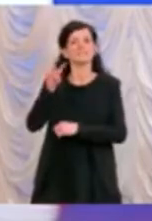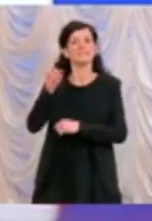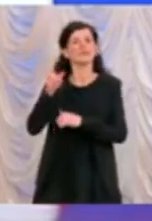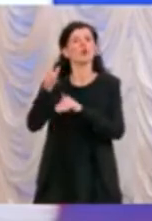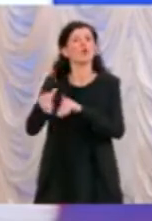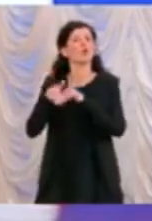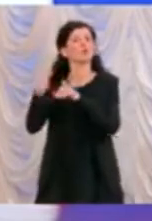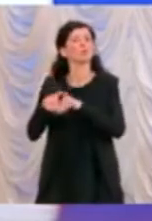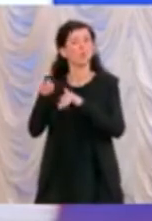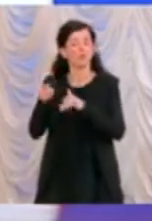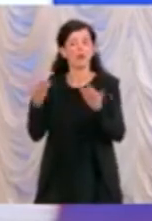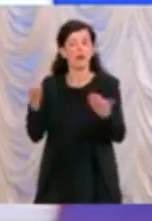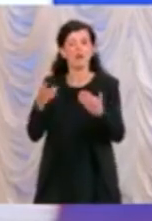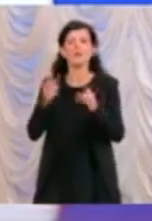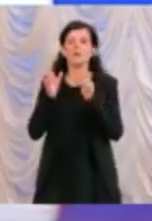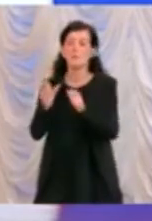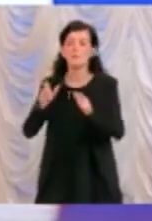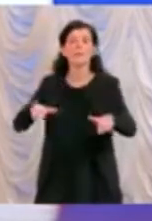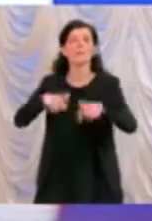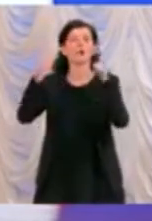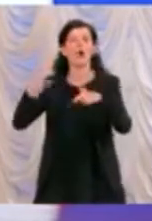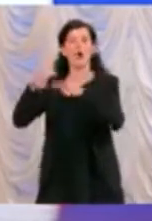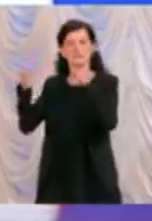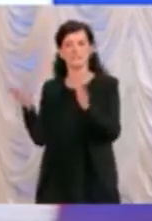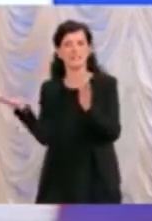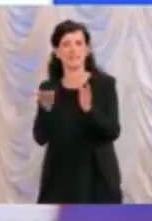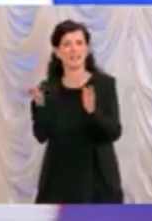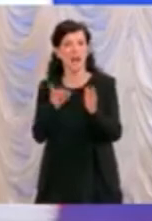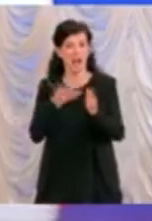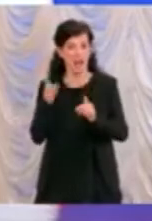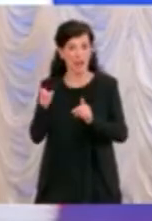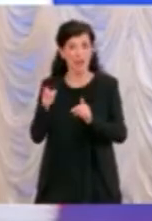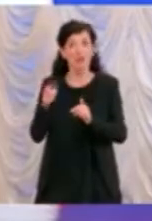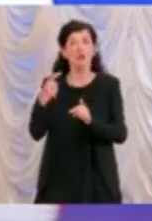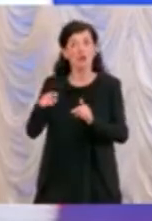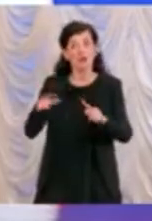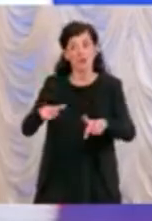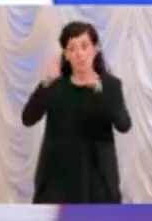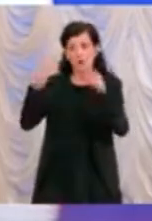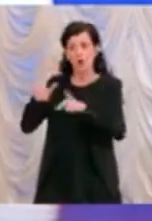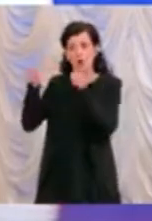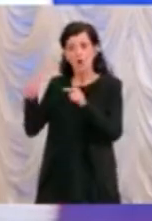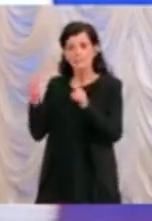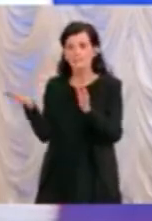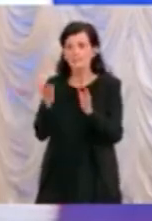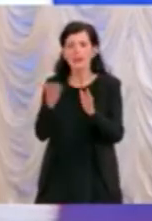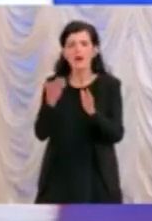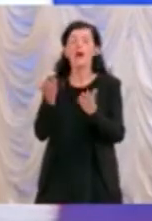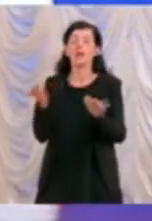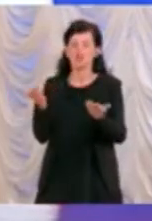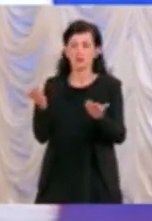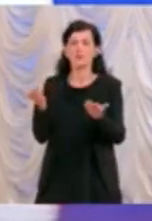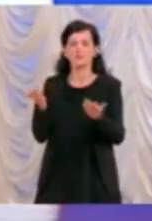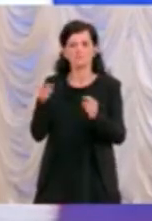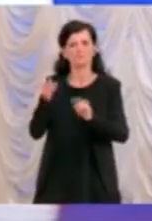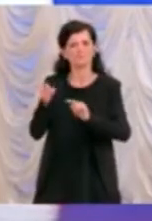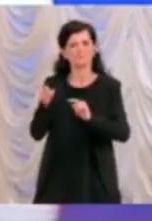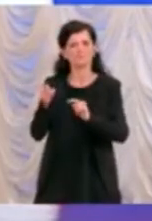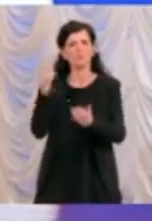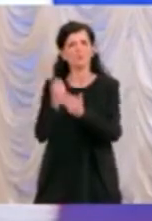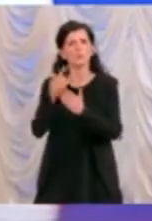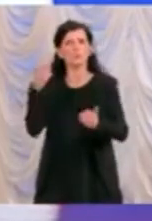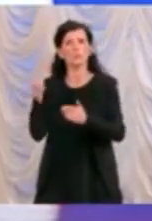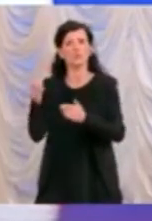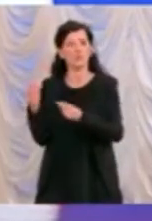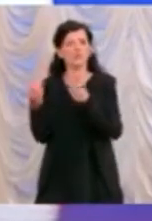sarebbe il taglio dei boschi dobbiamo consentire che si alimentino e vengano forniti i combustibili